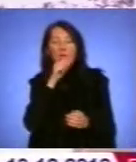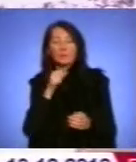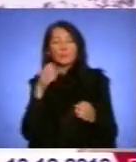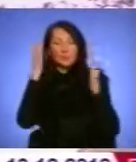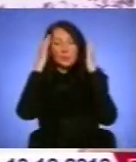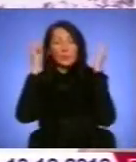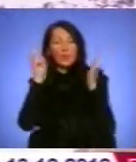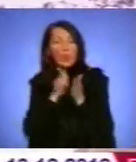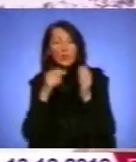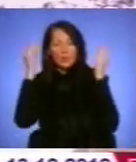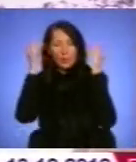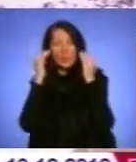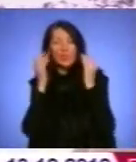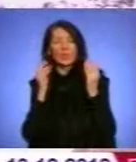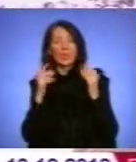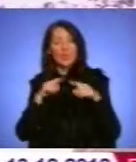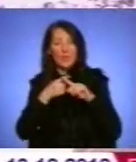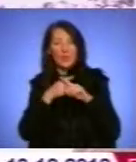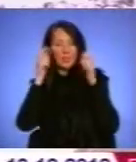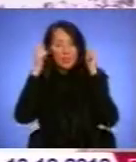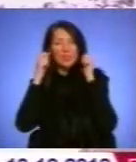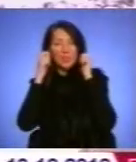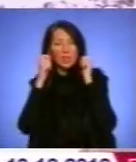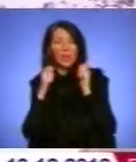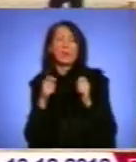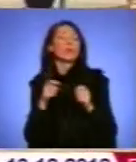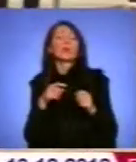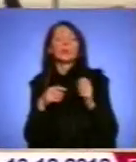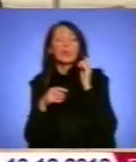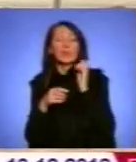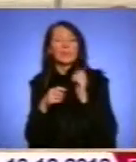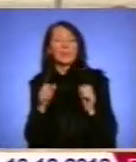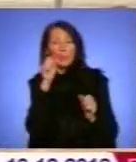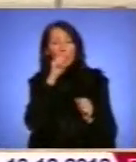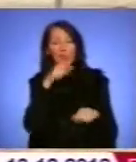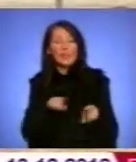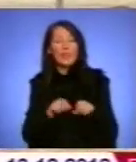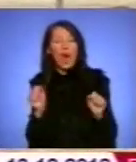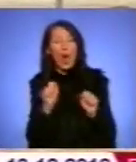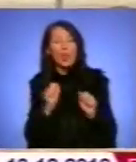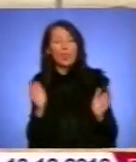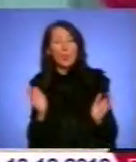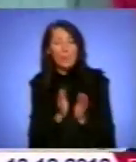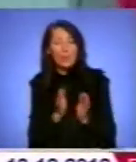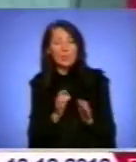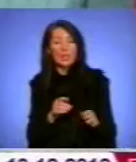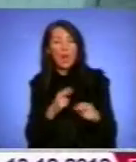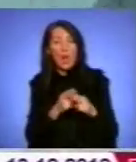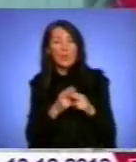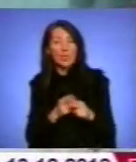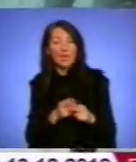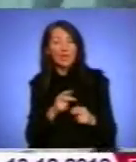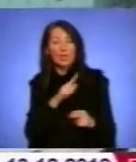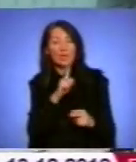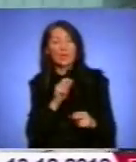або зимовою шапкою, або в'язаною якоюсь шапочкою, лижною шапочкою. Мороз та холод менше дошкуляє загартованим людям, але взимку